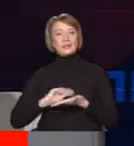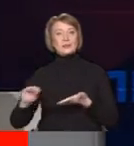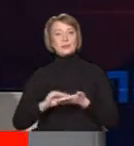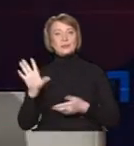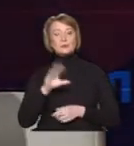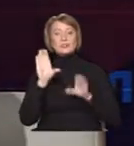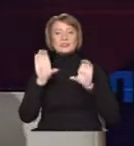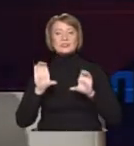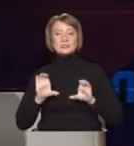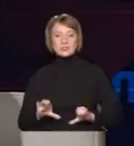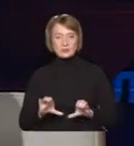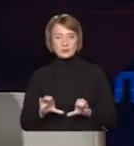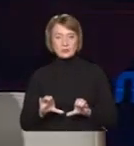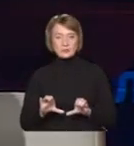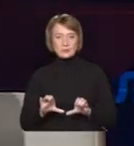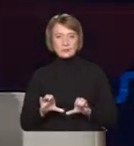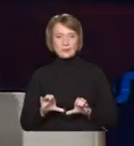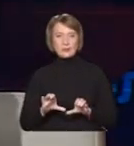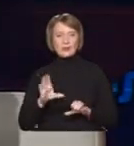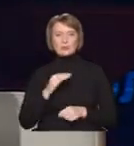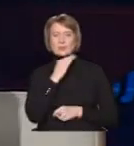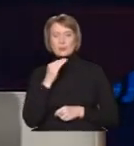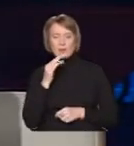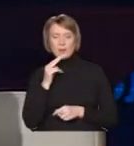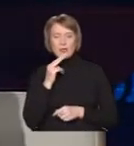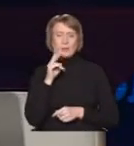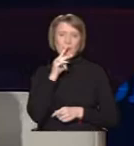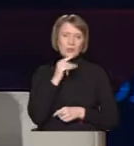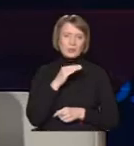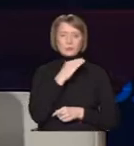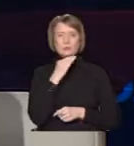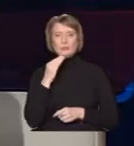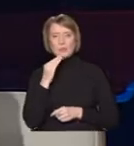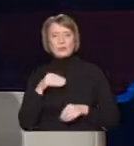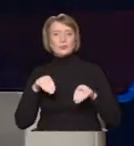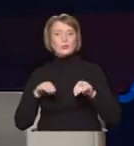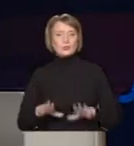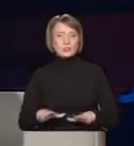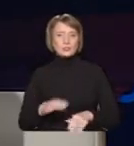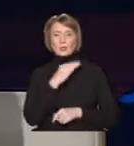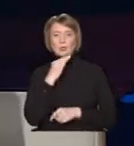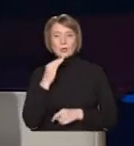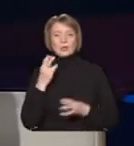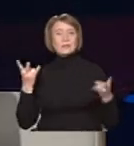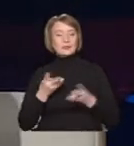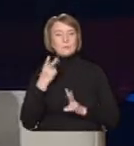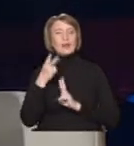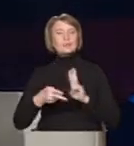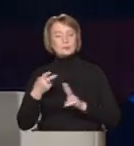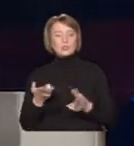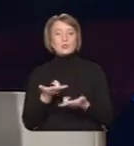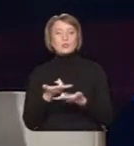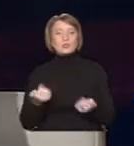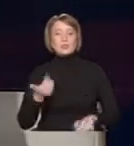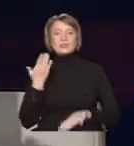всі законодавства дотрималися, то не було б жодних проблем. Тому що у нас є багато помилок в чинному законодавстві, багато хибних рішень, треба законодавство багато в чому змінювати. Але, звісно,